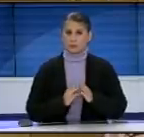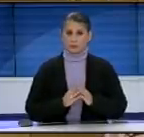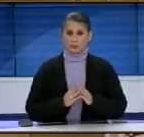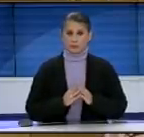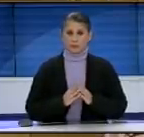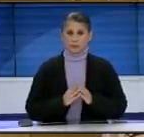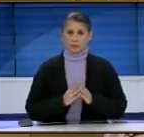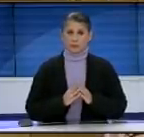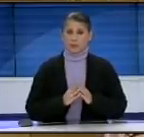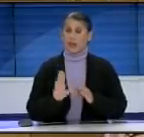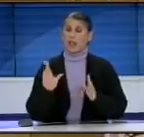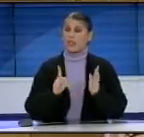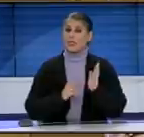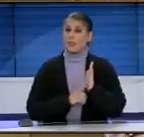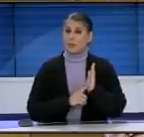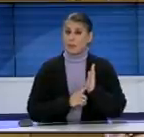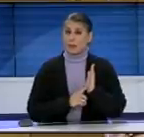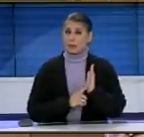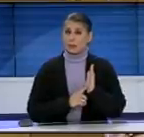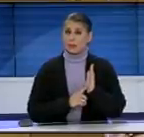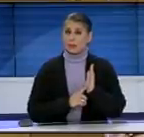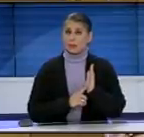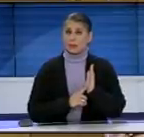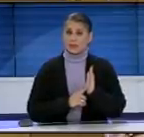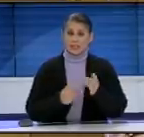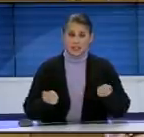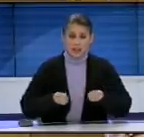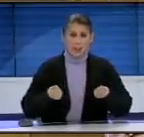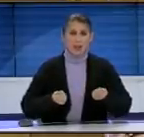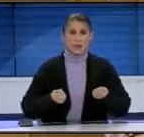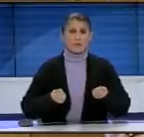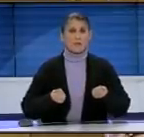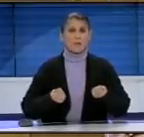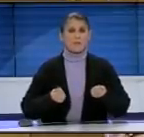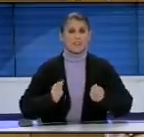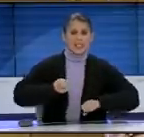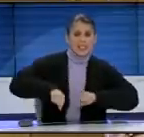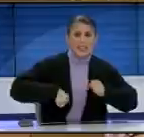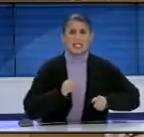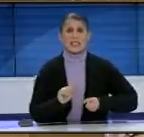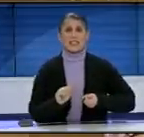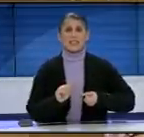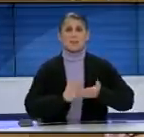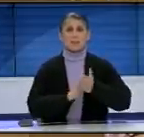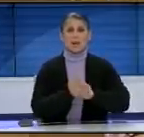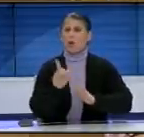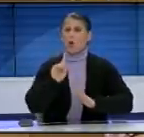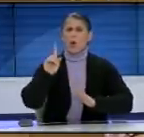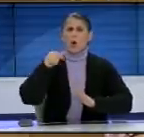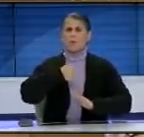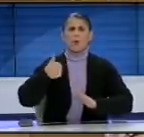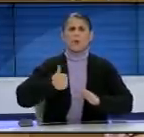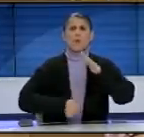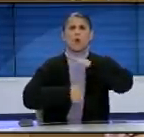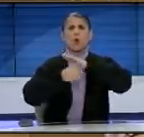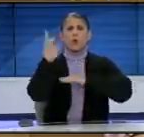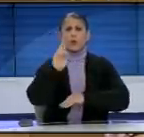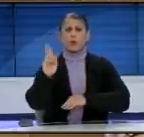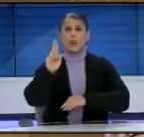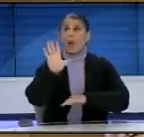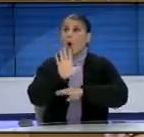Να παρασυρθούμε σε πράξεις και κινήσεις που θα φέρουν απέναντί μας όχι τον Πούτιν που έκανε την εισβολή, αλλά